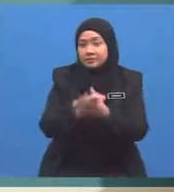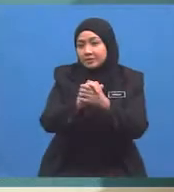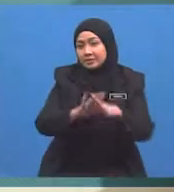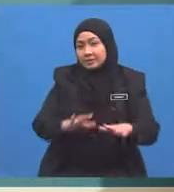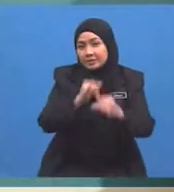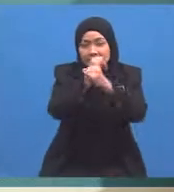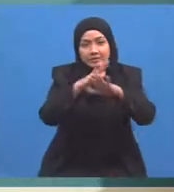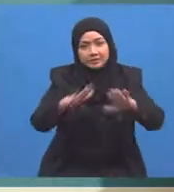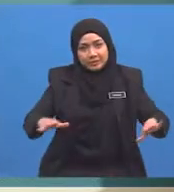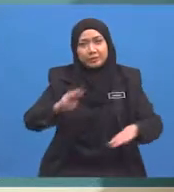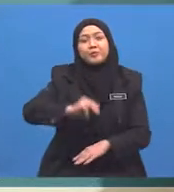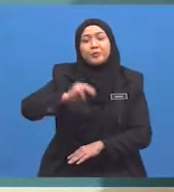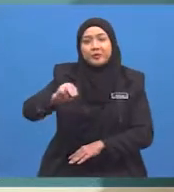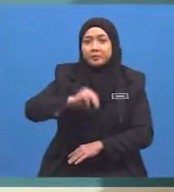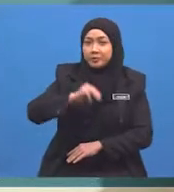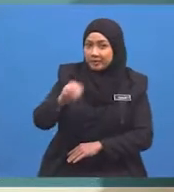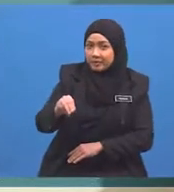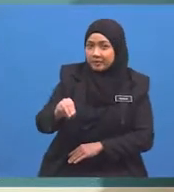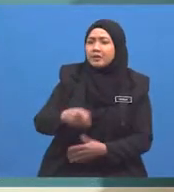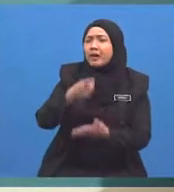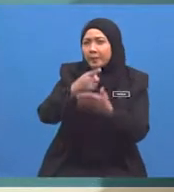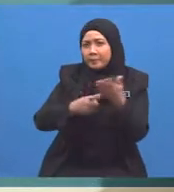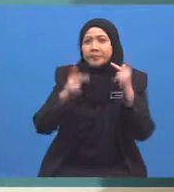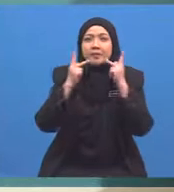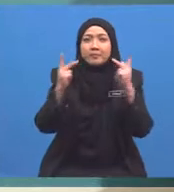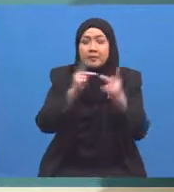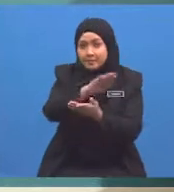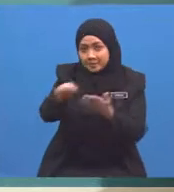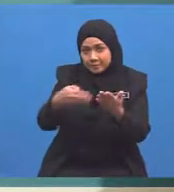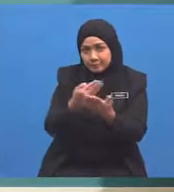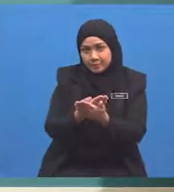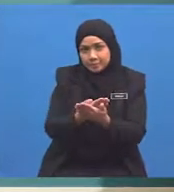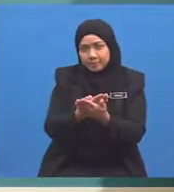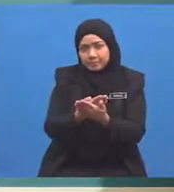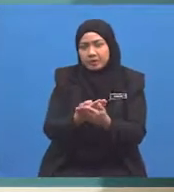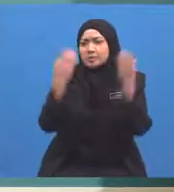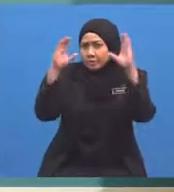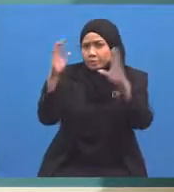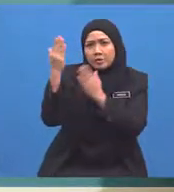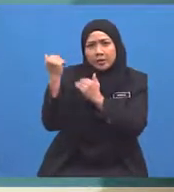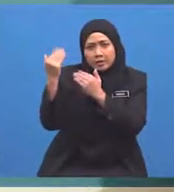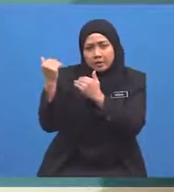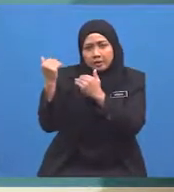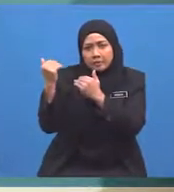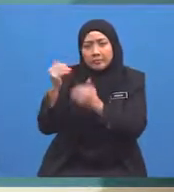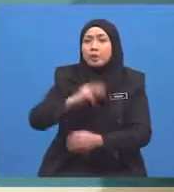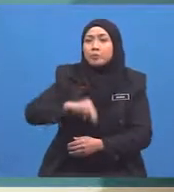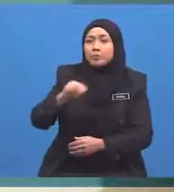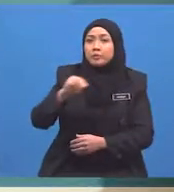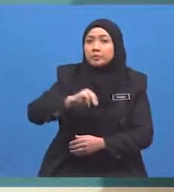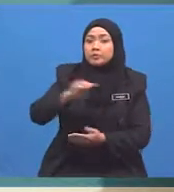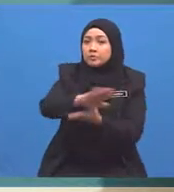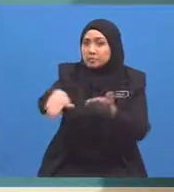Selamat sejahtera murid-murid. Apa khabar semua? Cikgu berharap anda semua dalam